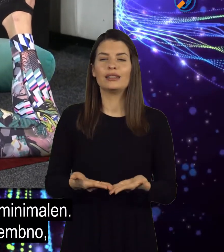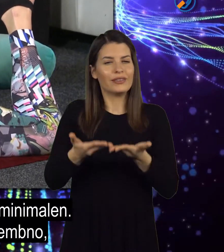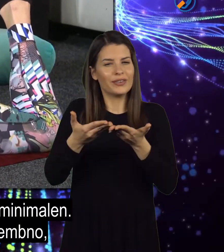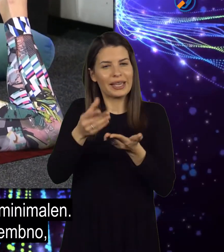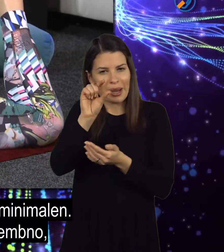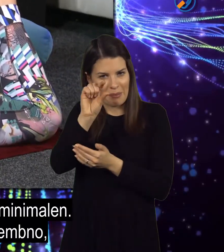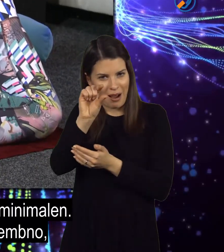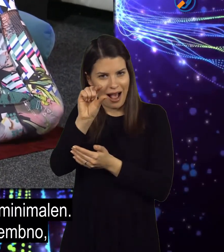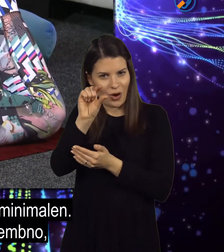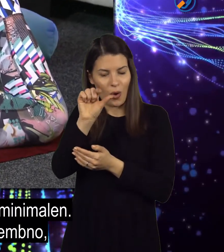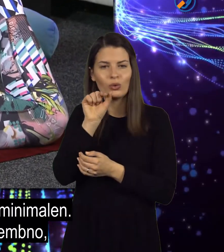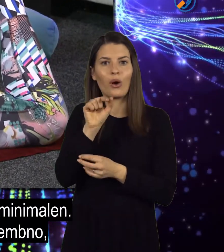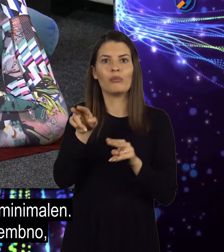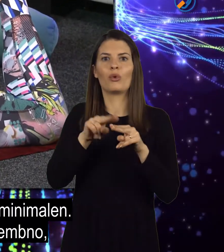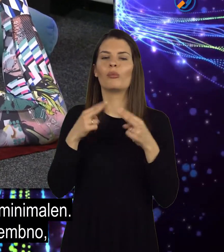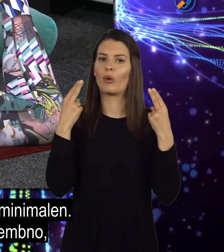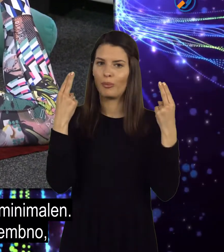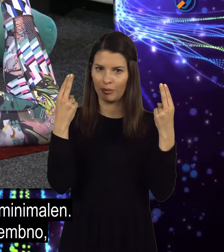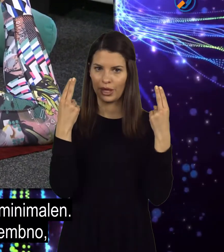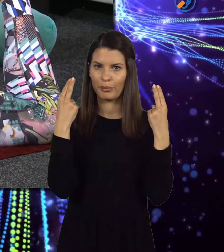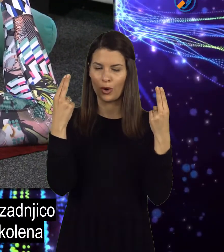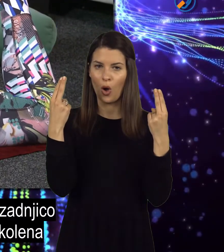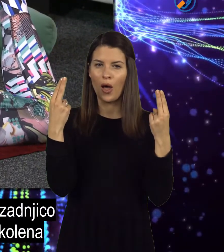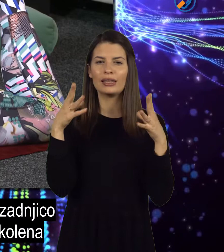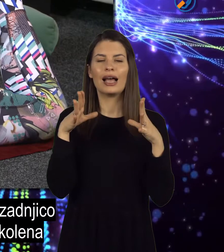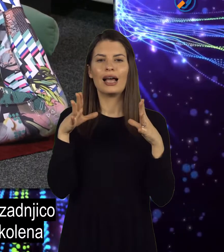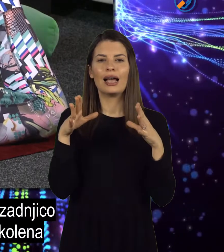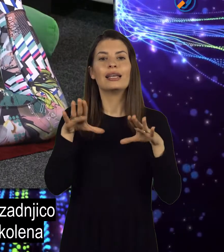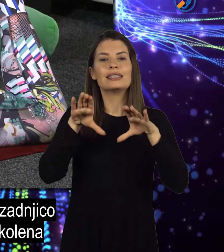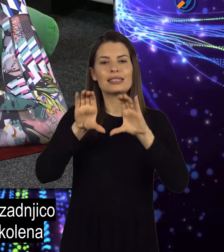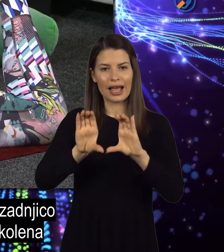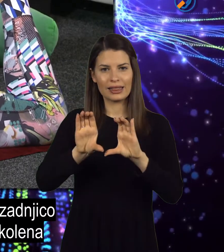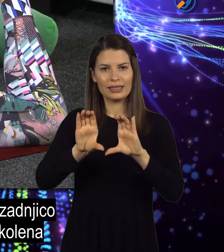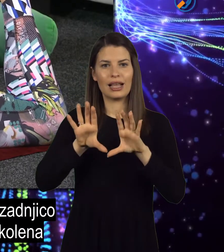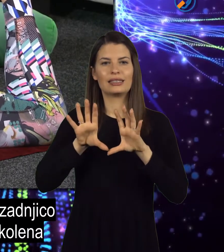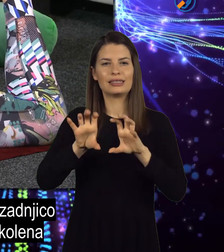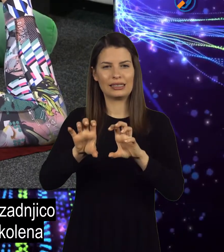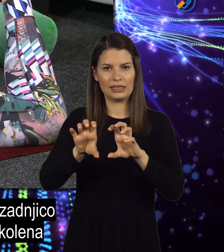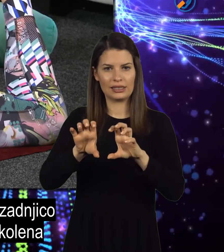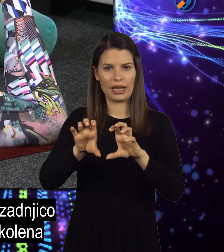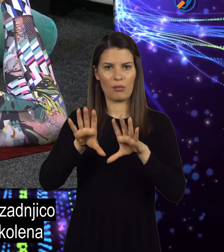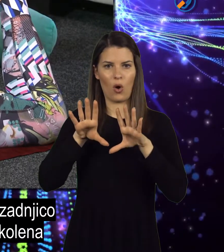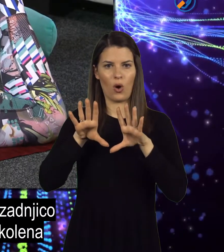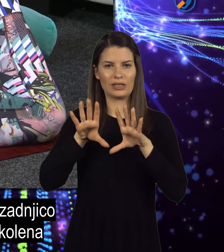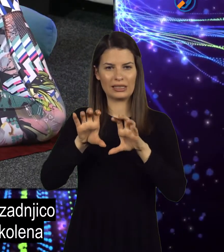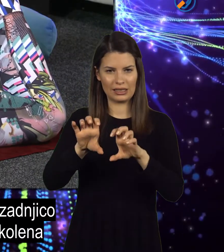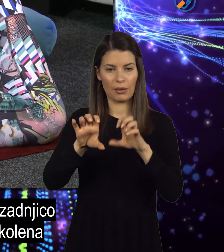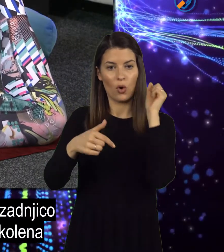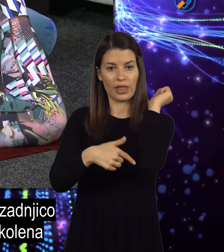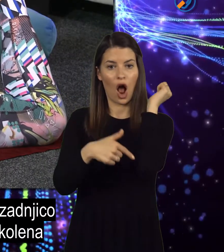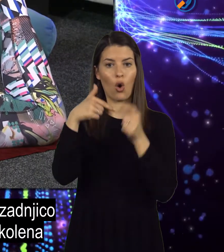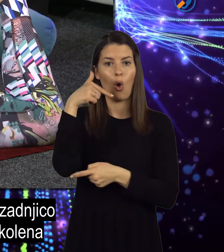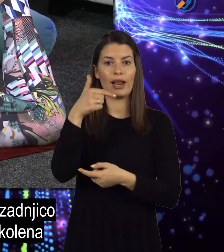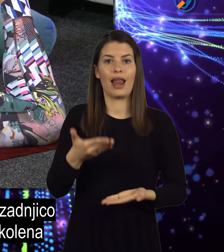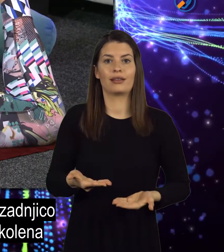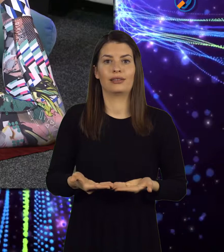Torej, dvig je res minimalen. Tukaj je pomembno, da samo stiskaš zadnjico oziroma